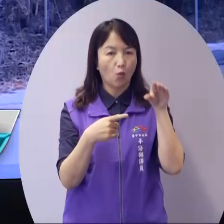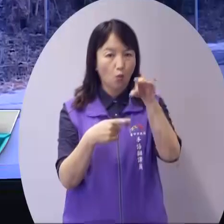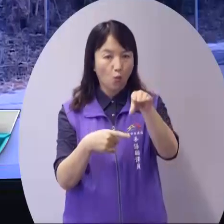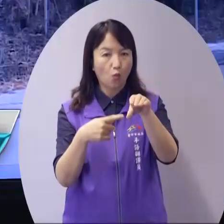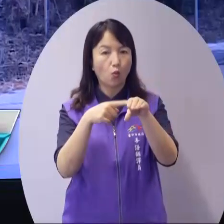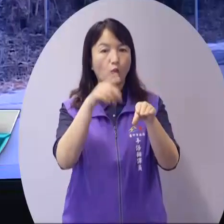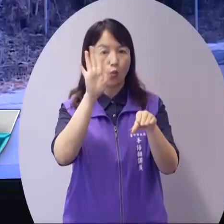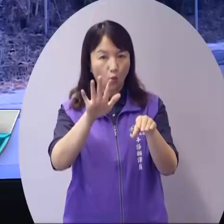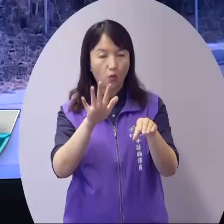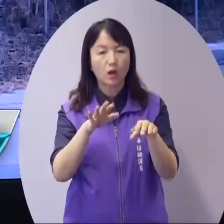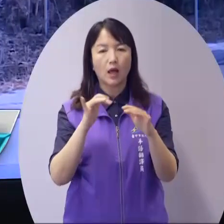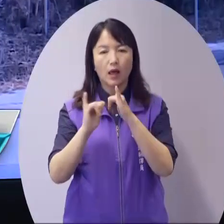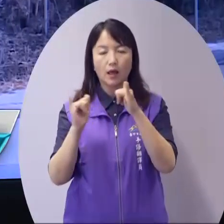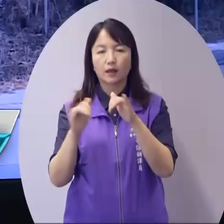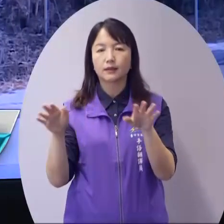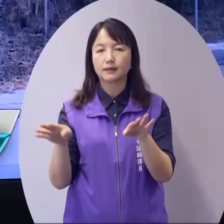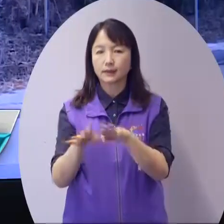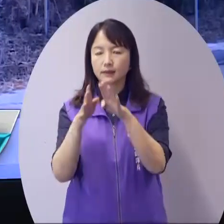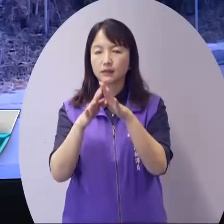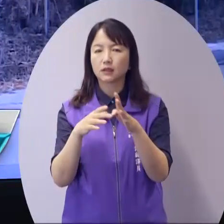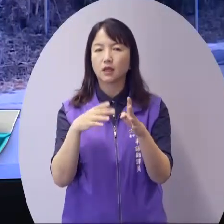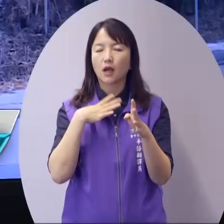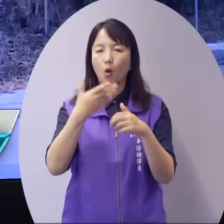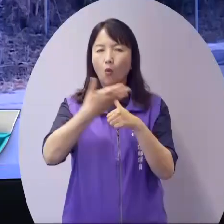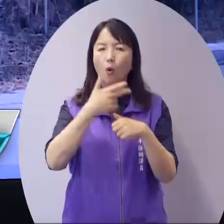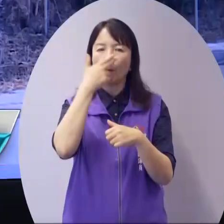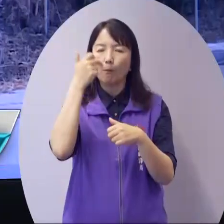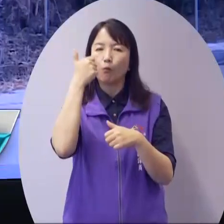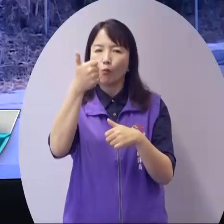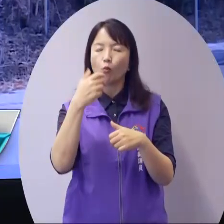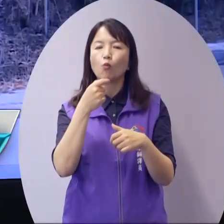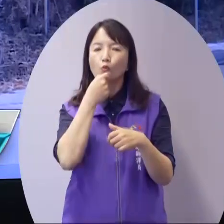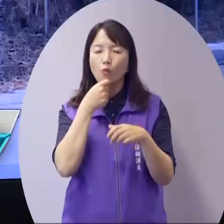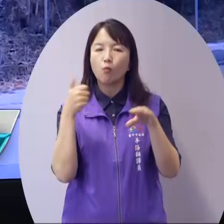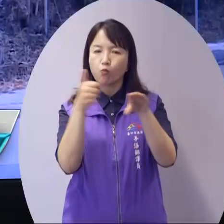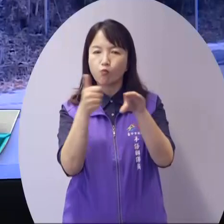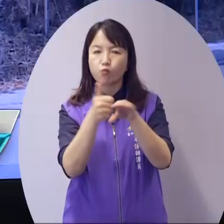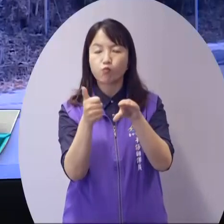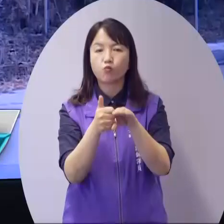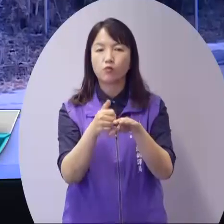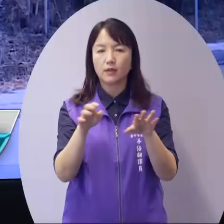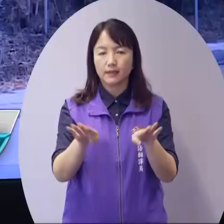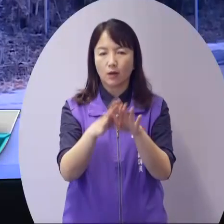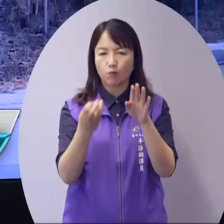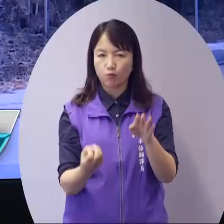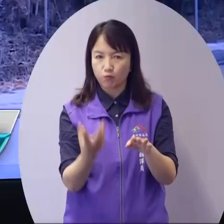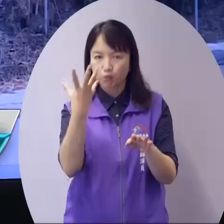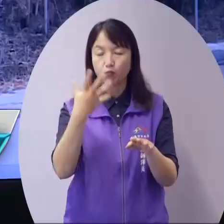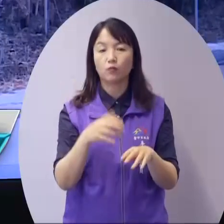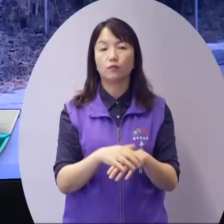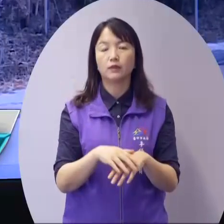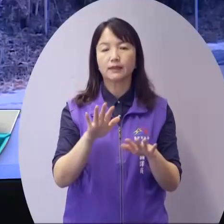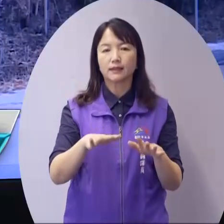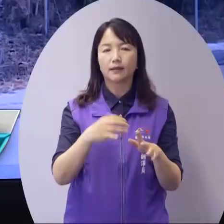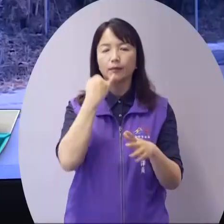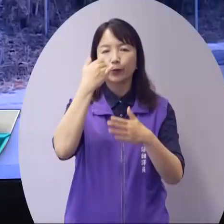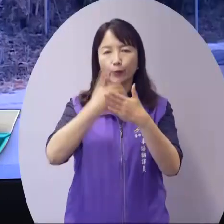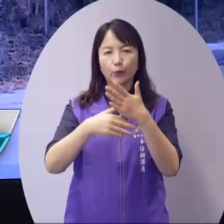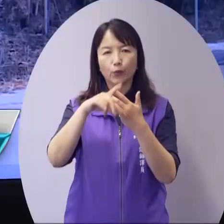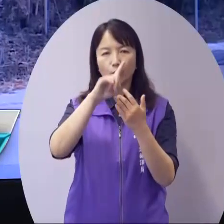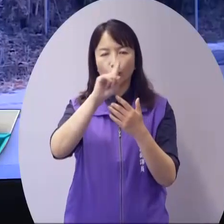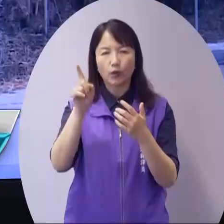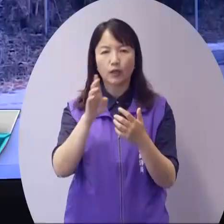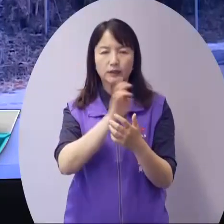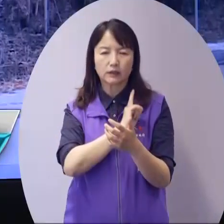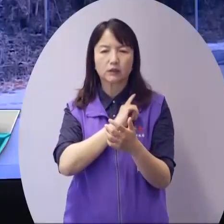予，然后事实上民众就开始会因为便利性开始使用公共运输， 部分这个减少私有运